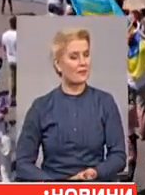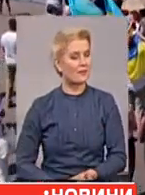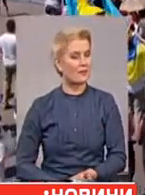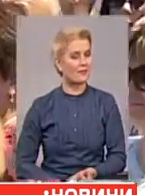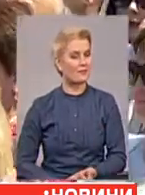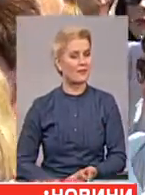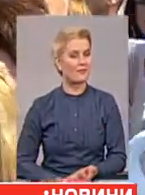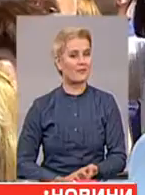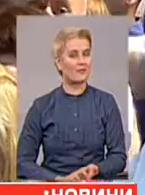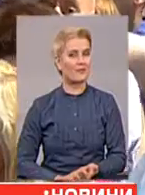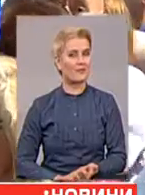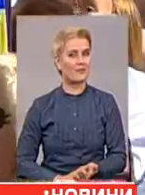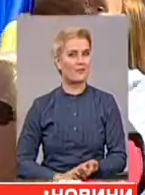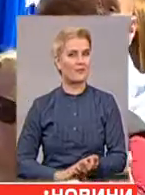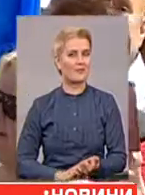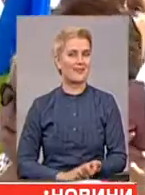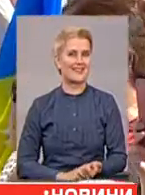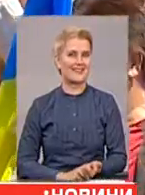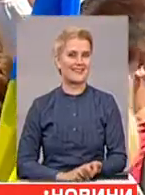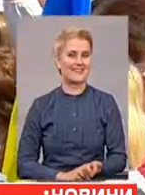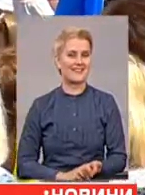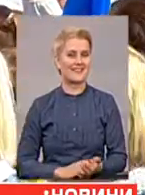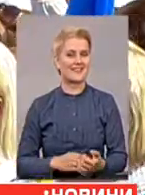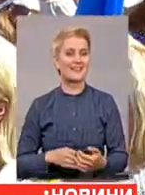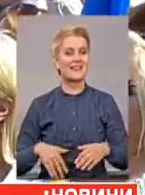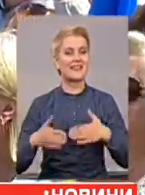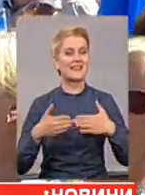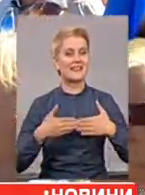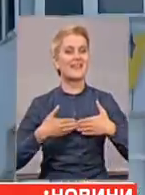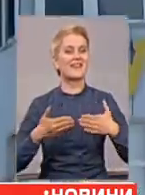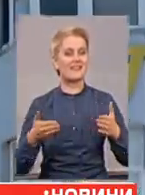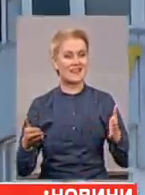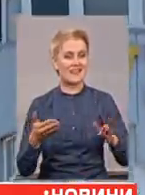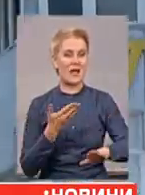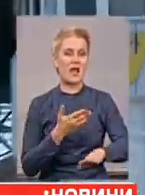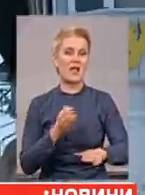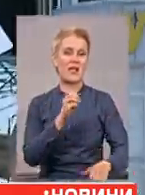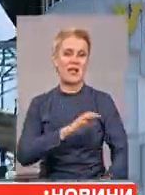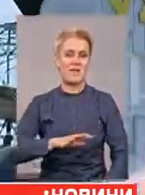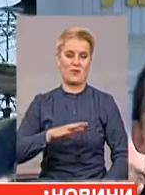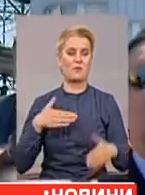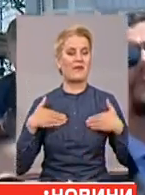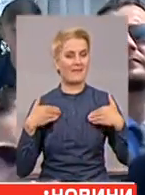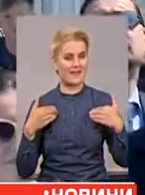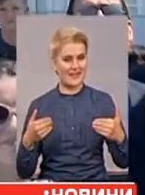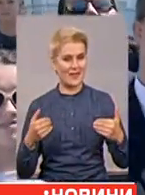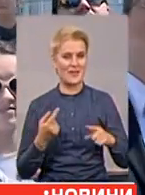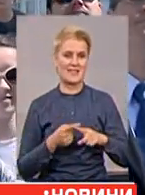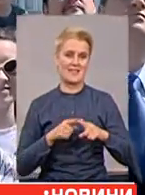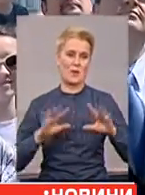а двері Європейської Унії отворені при нас. Я вас всіх вітам з тою